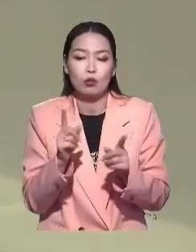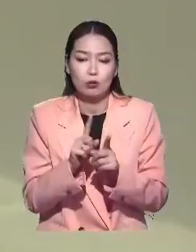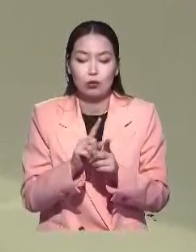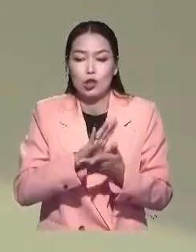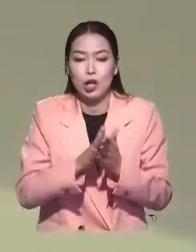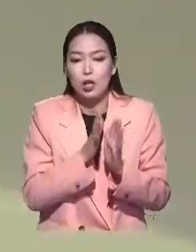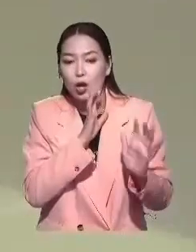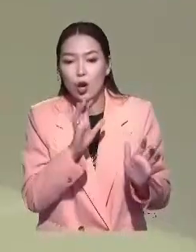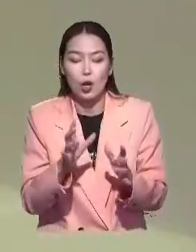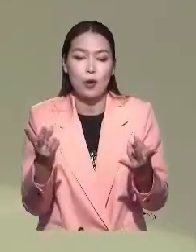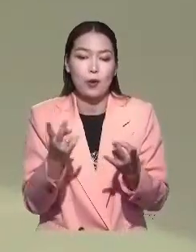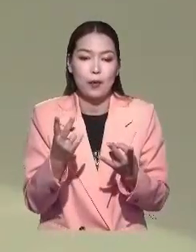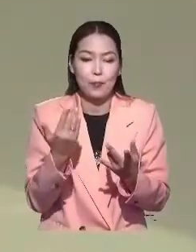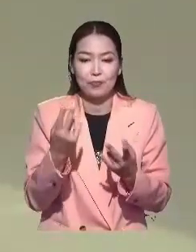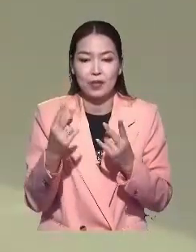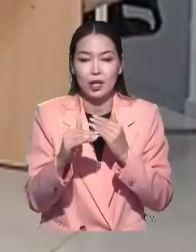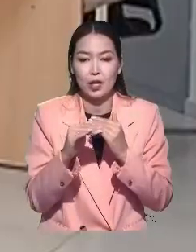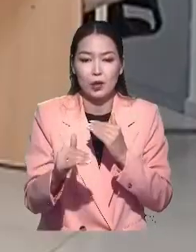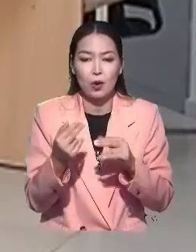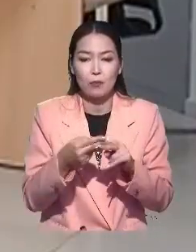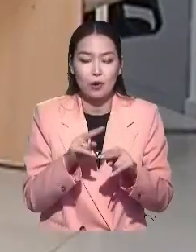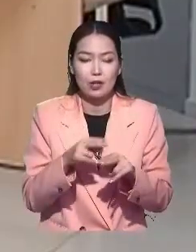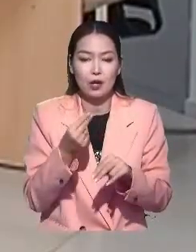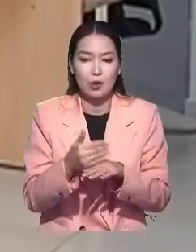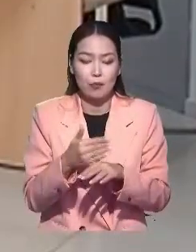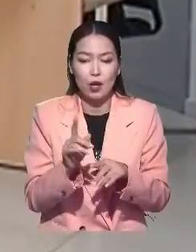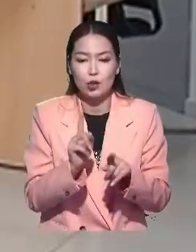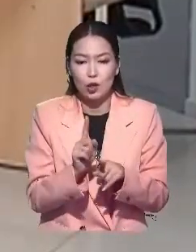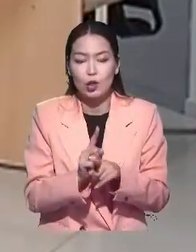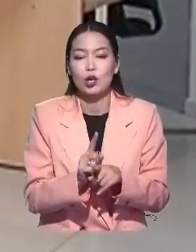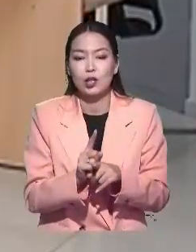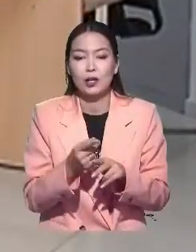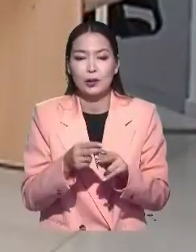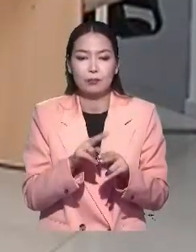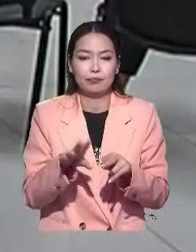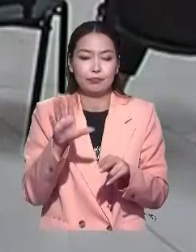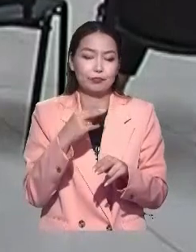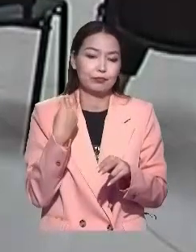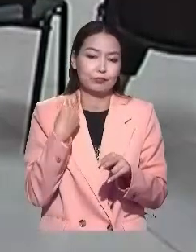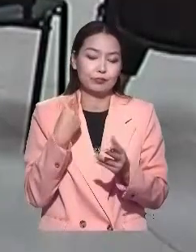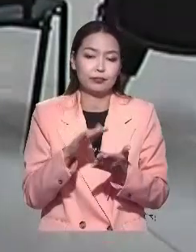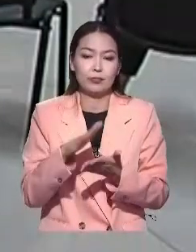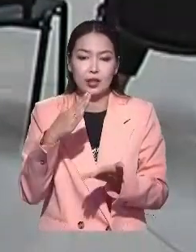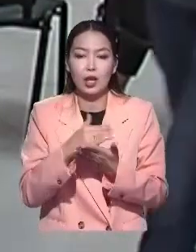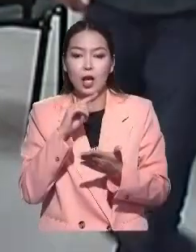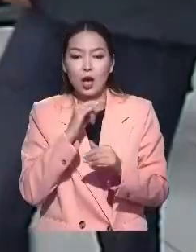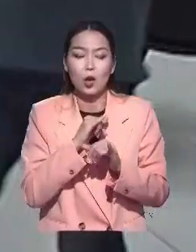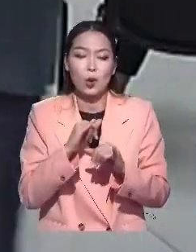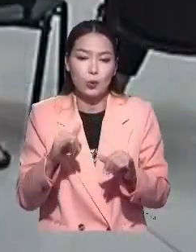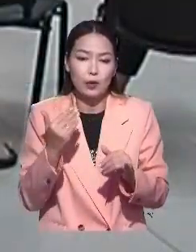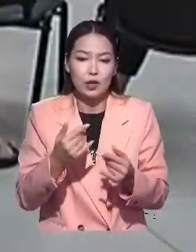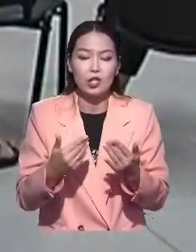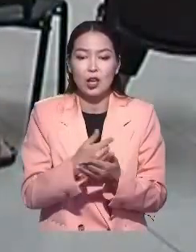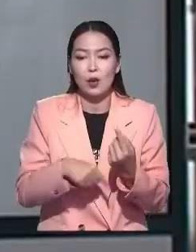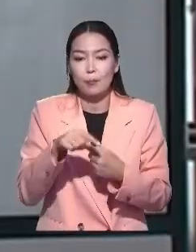қажет. Еліміздегі екінші деңгейлі банктердің несиелік портфелінің 70% тұтынушылық қарыз. Ал экономиканы дамыта отырып, жаңа